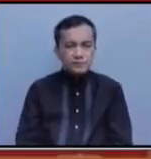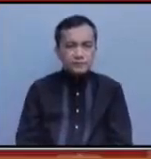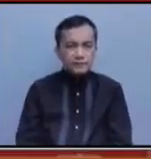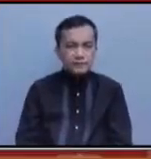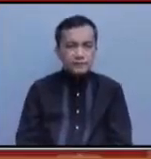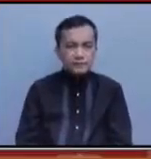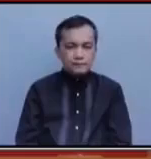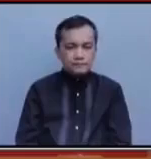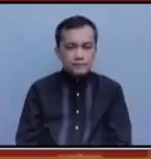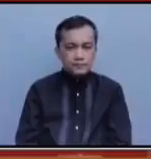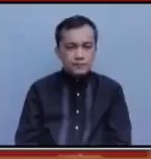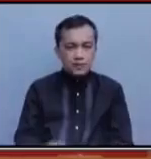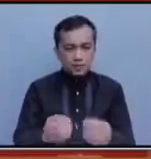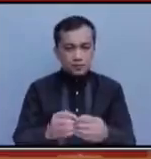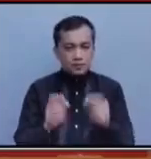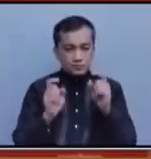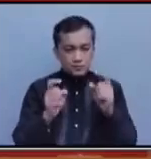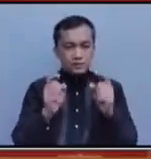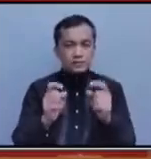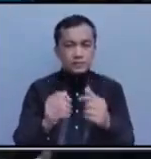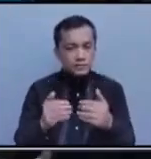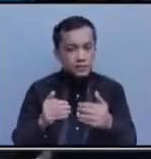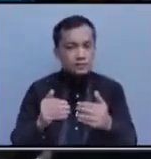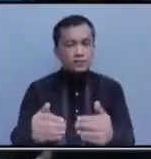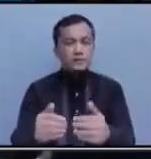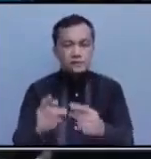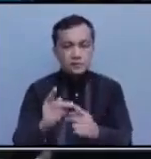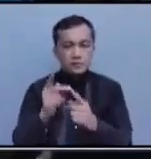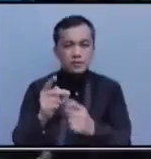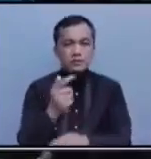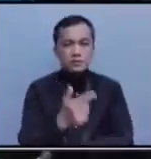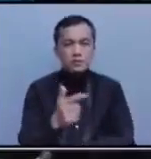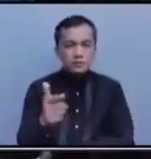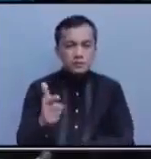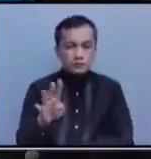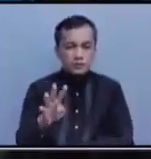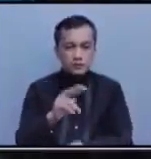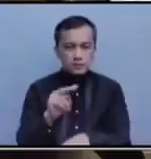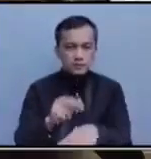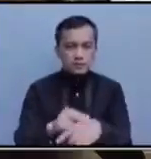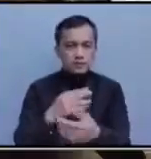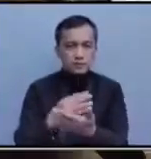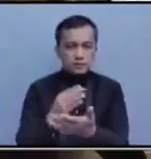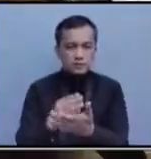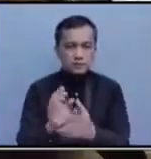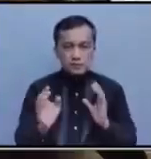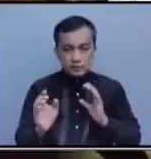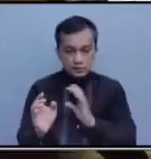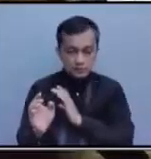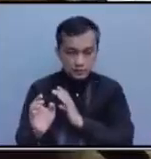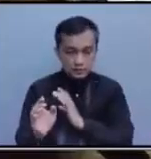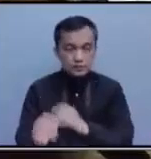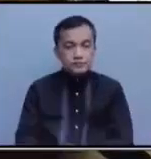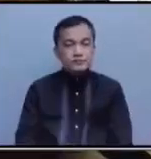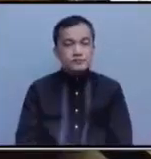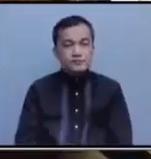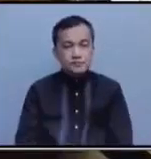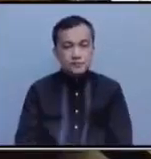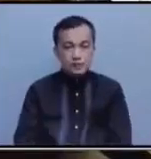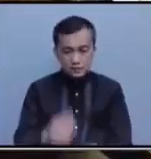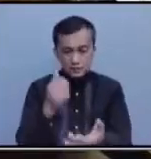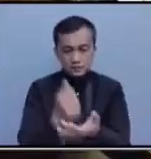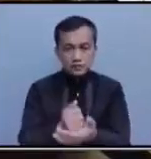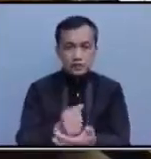Mas bibilis pa ang pag-usad ng proposed 2024 national budget sa Kongreso. Sinertipikahan na kasi ito